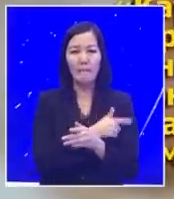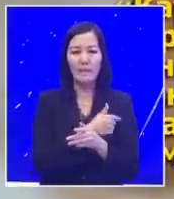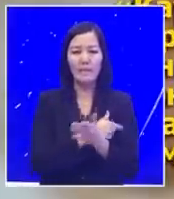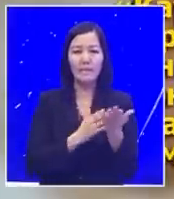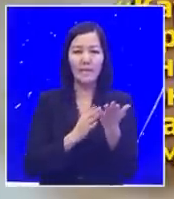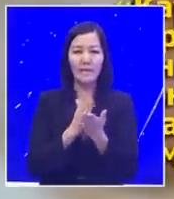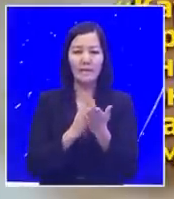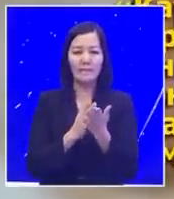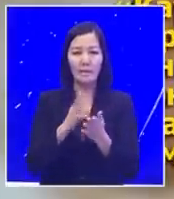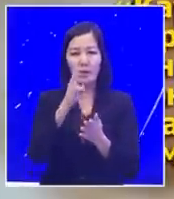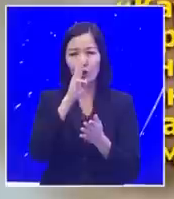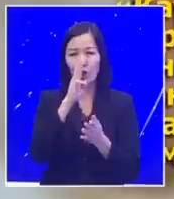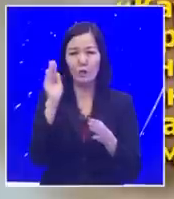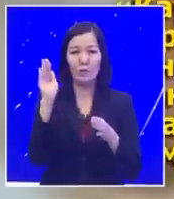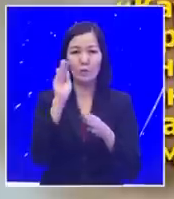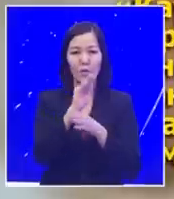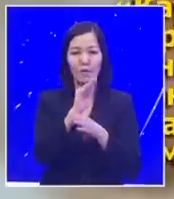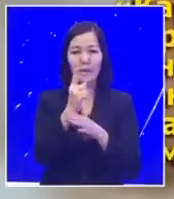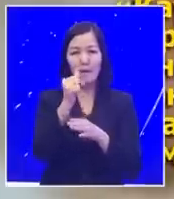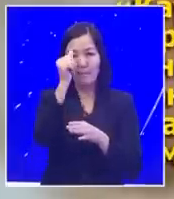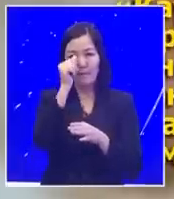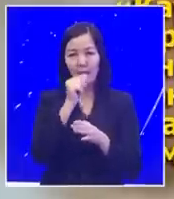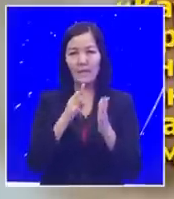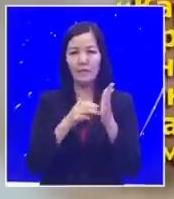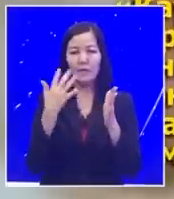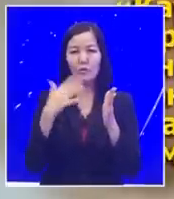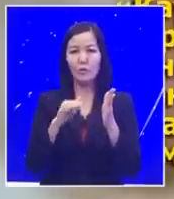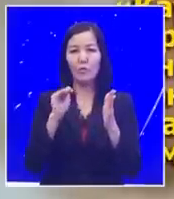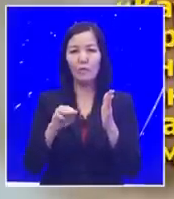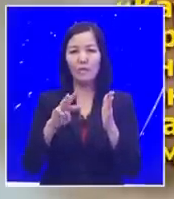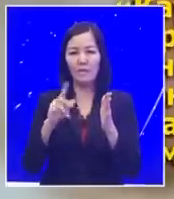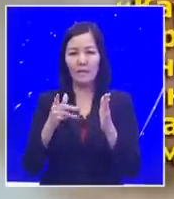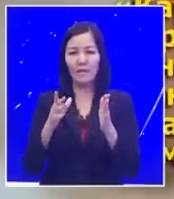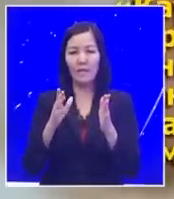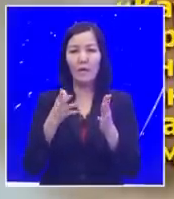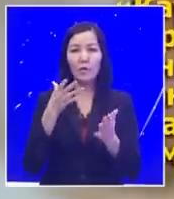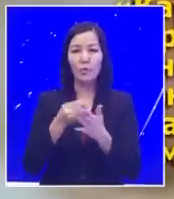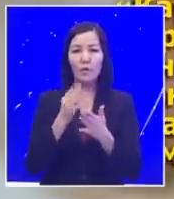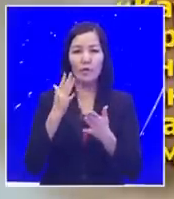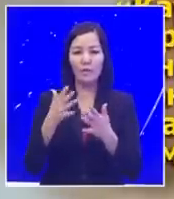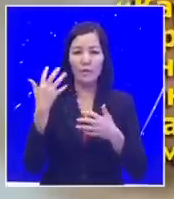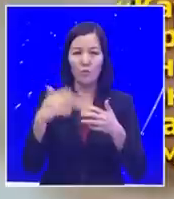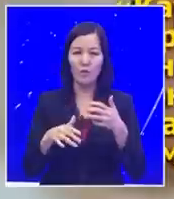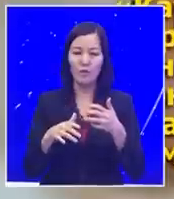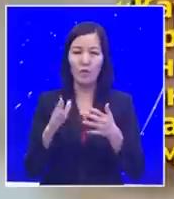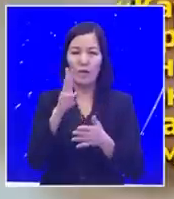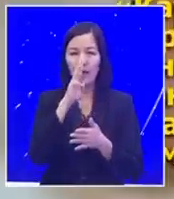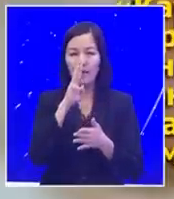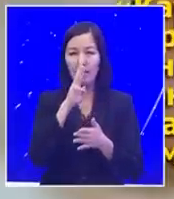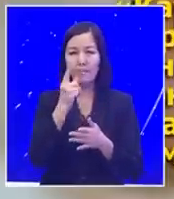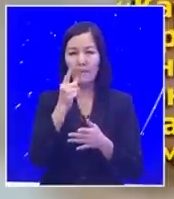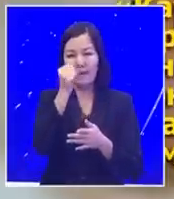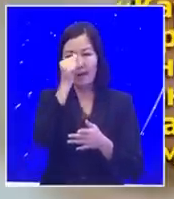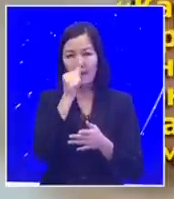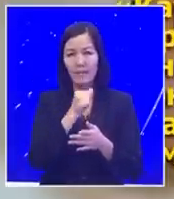қызметкерлері олардың жалақысына үстемақы айына 850 мың теңге төленеді. Яғни орташа айлығын қосқанда олар айына